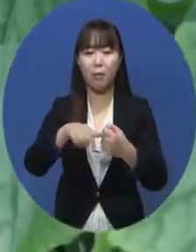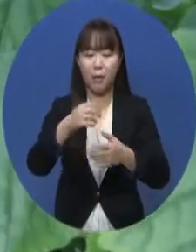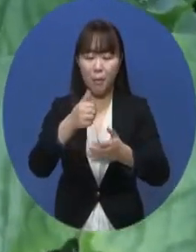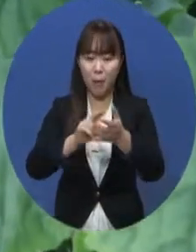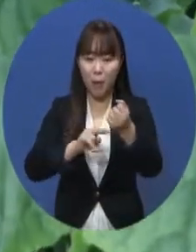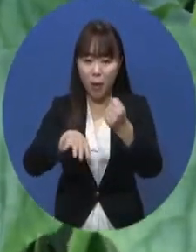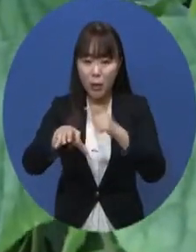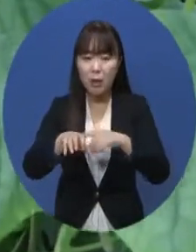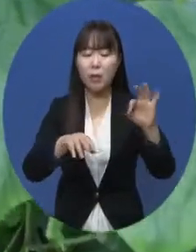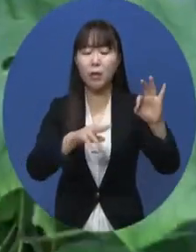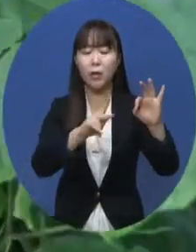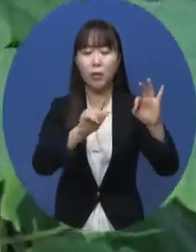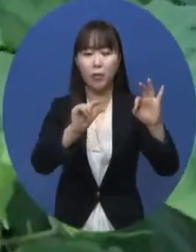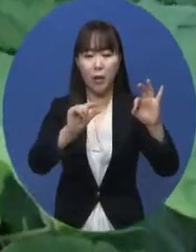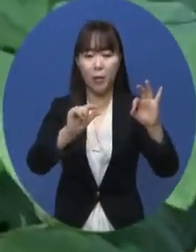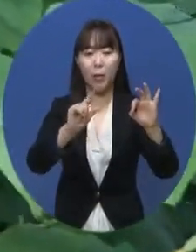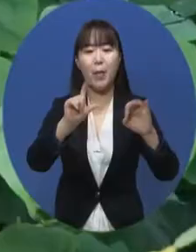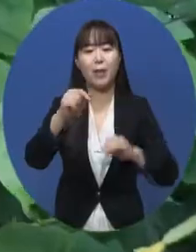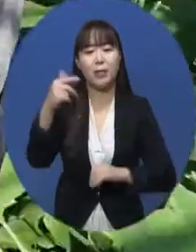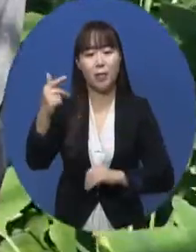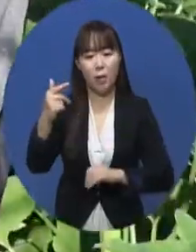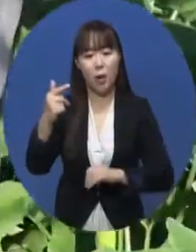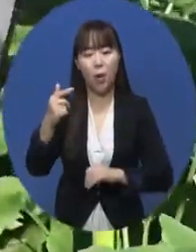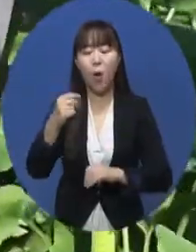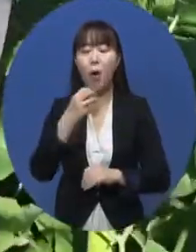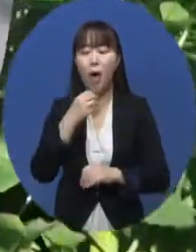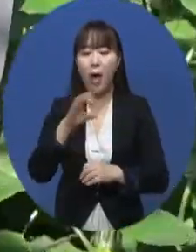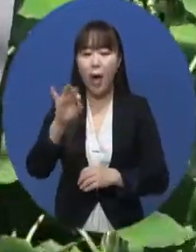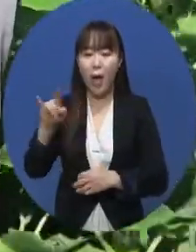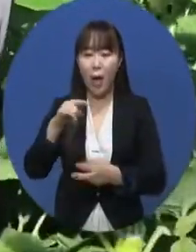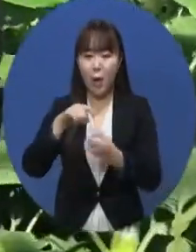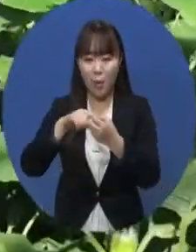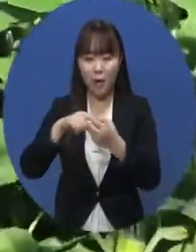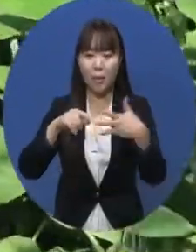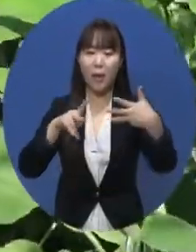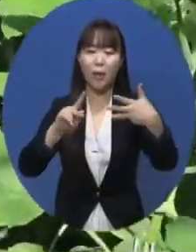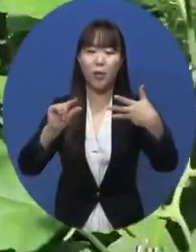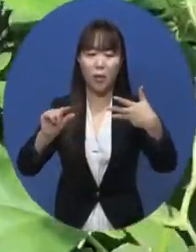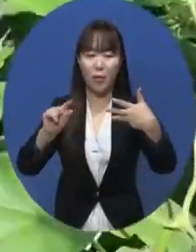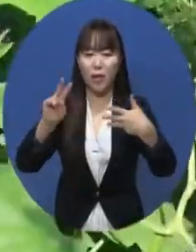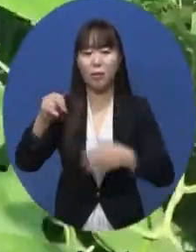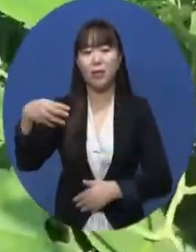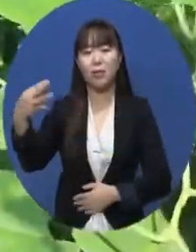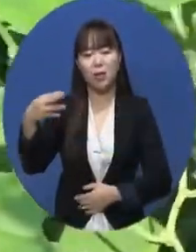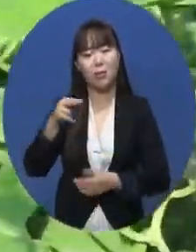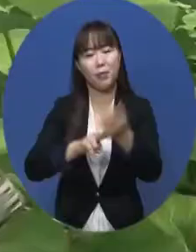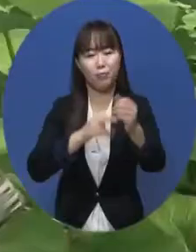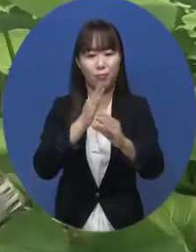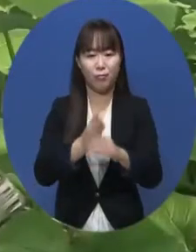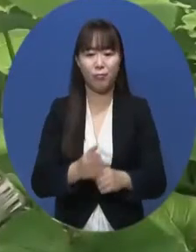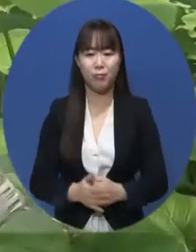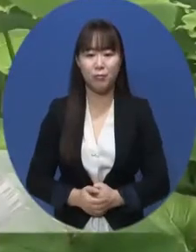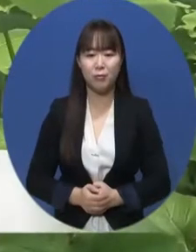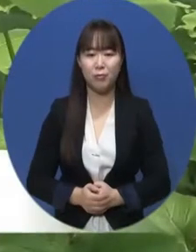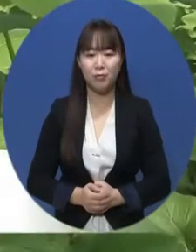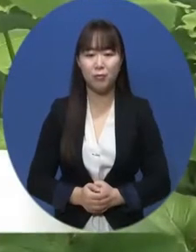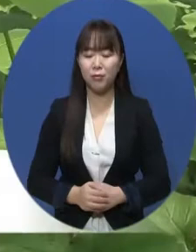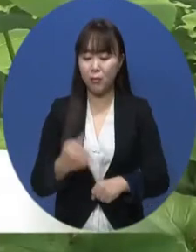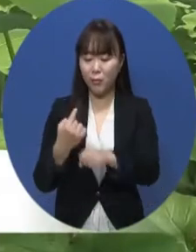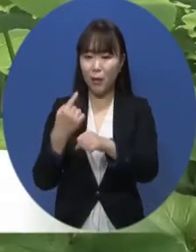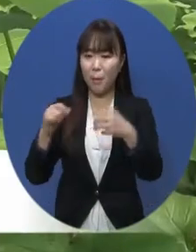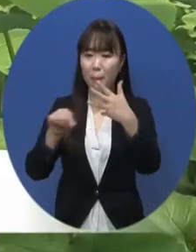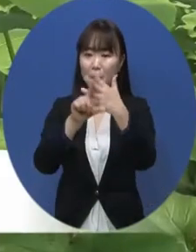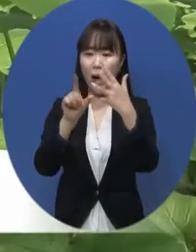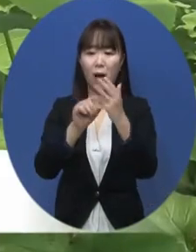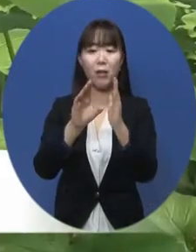10kg 에 17,000원 에 애호박은 8kg 에 2만 3천 원에 팔리고 있습니다 정년 화